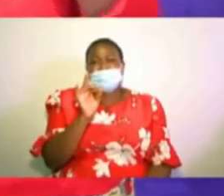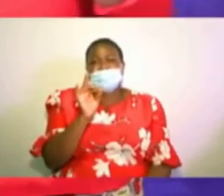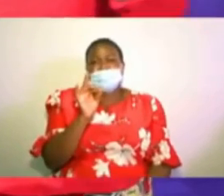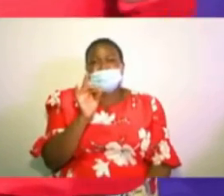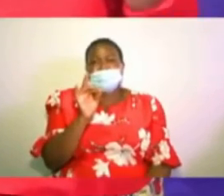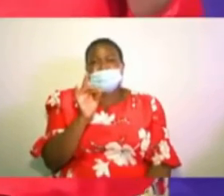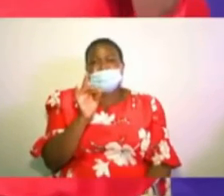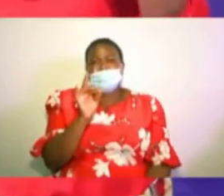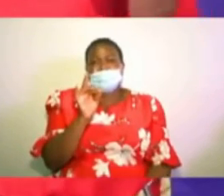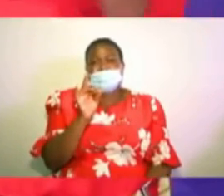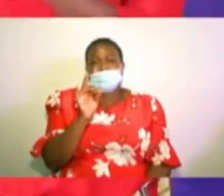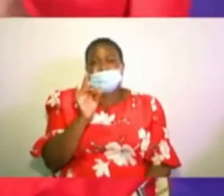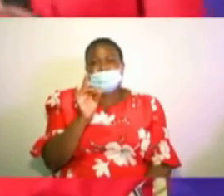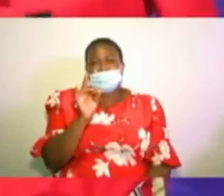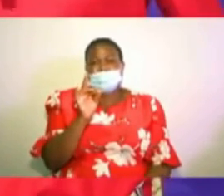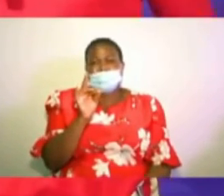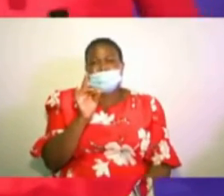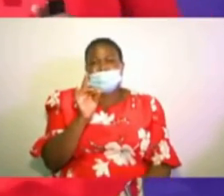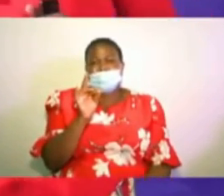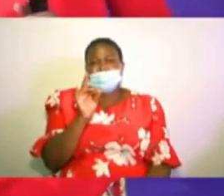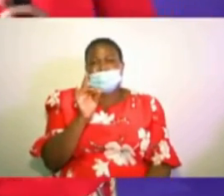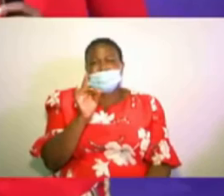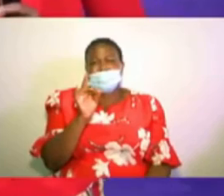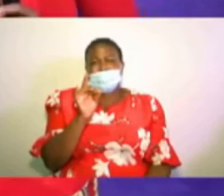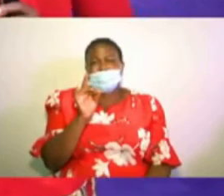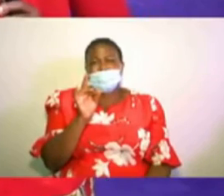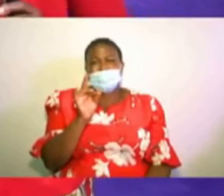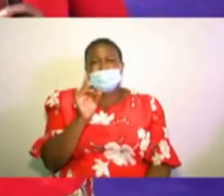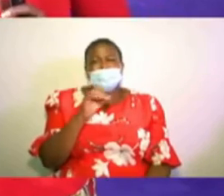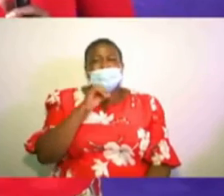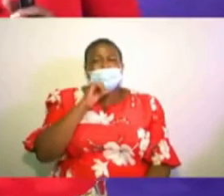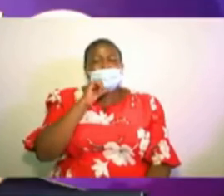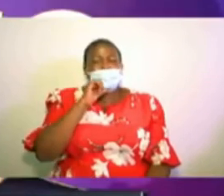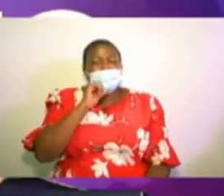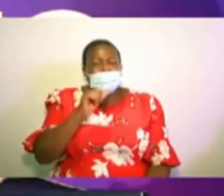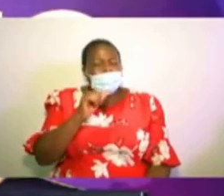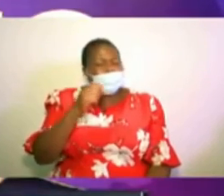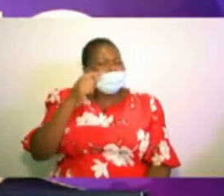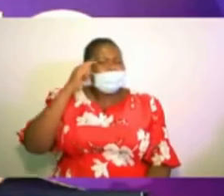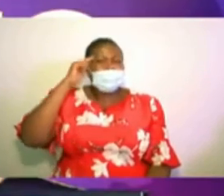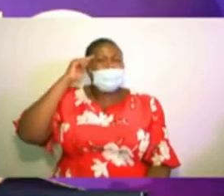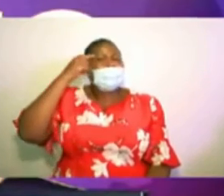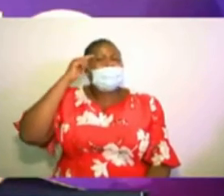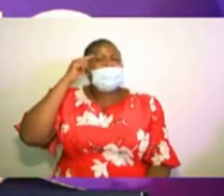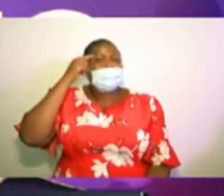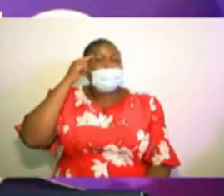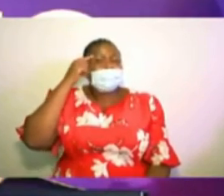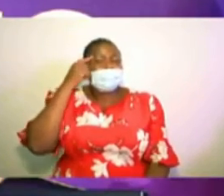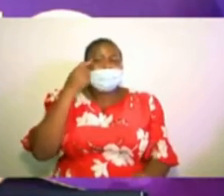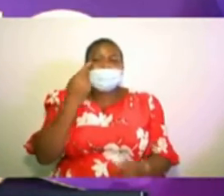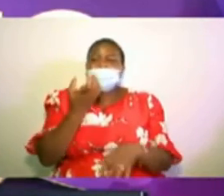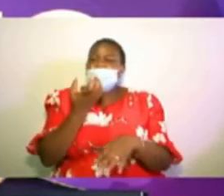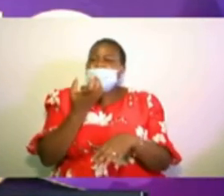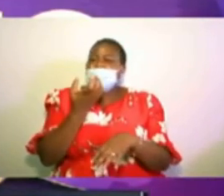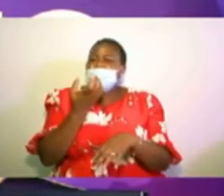passé, mais quelque chose de toujours. So it doesn't matter the congregation,